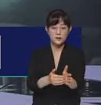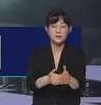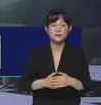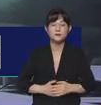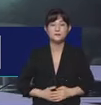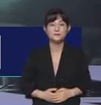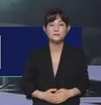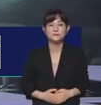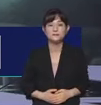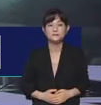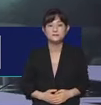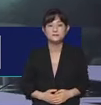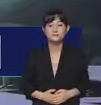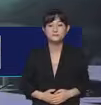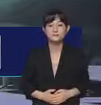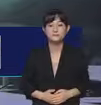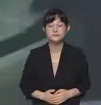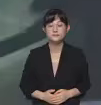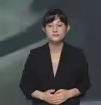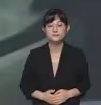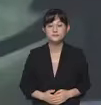기자가 취재했습니다.